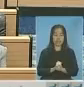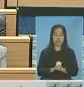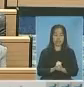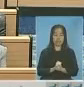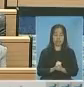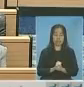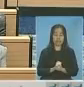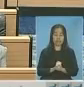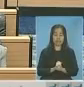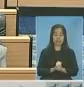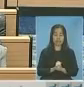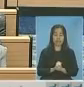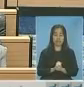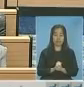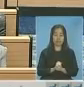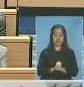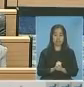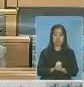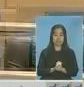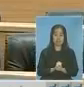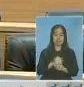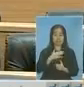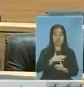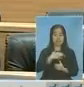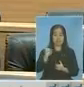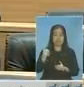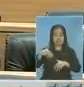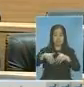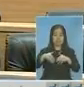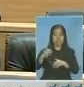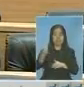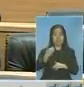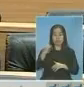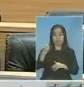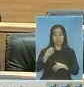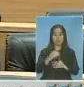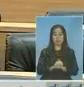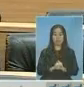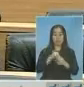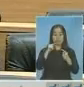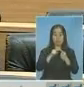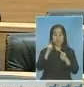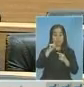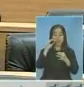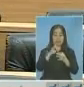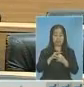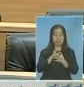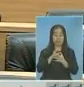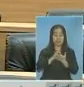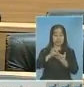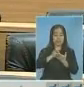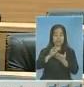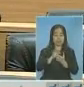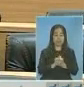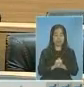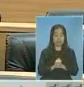ครามดิฉันได้รับการร้องเรียนจากพี่น้องประชาชนนะคะที่ไปซื้อของในโคร